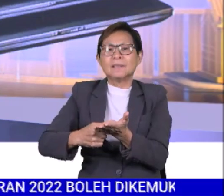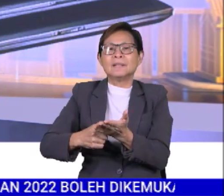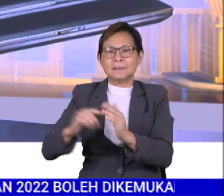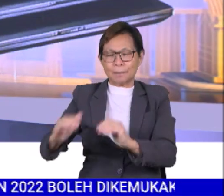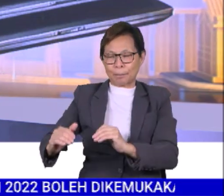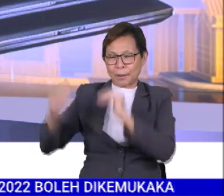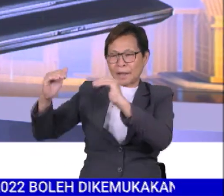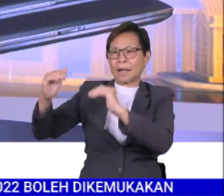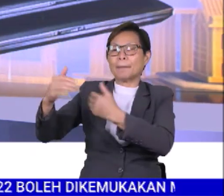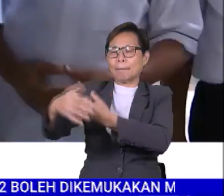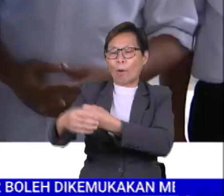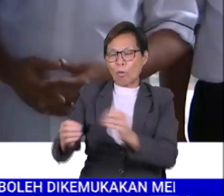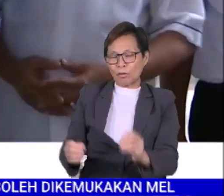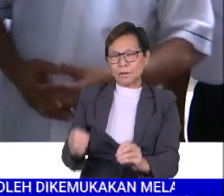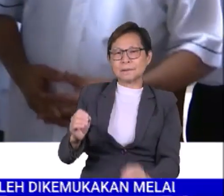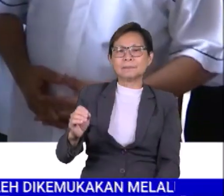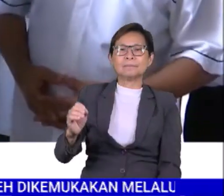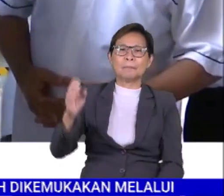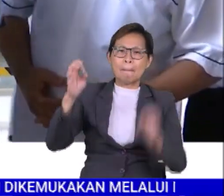kementerian.